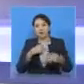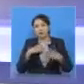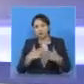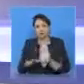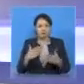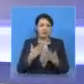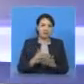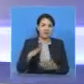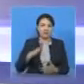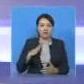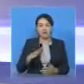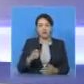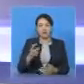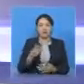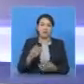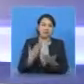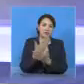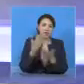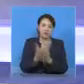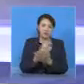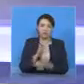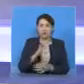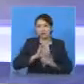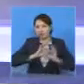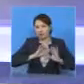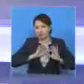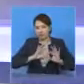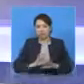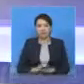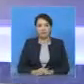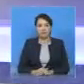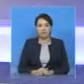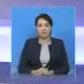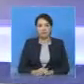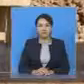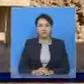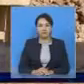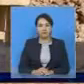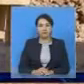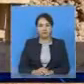арылды. Аудандағы жағымды жаңалықтар туралы Елдос Есенболұлы баяндайды.